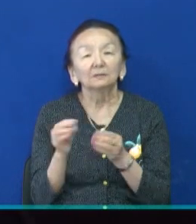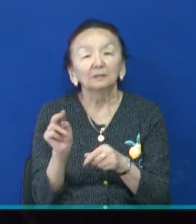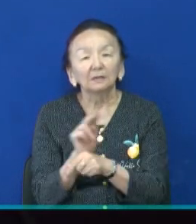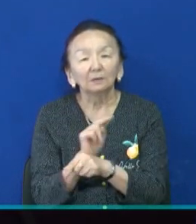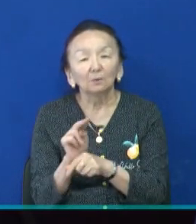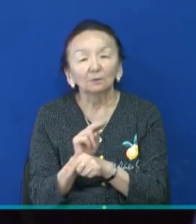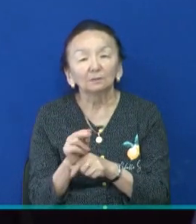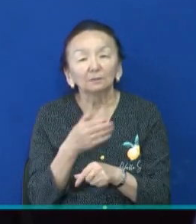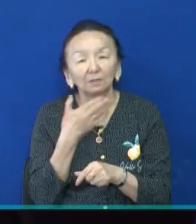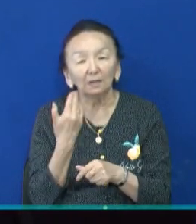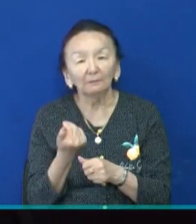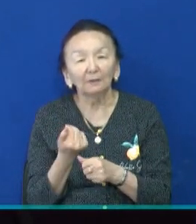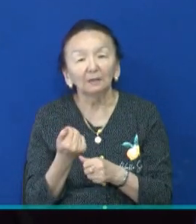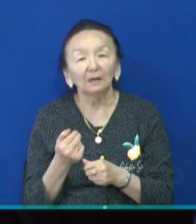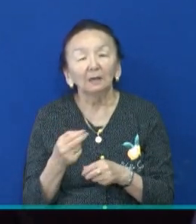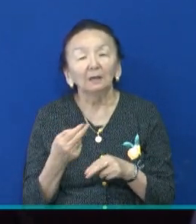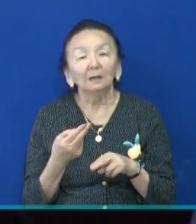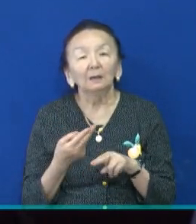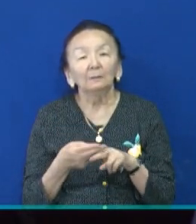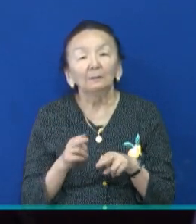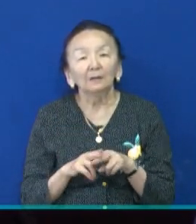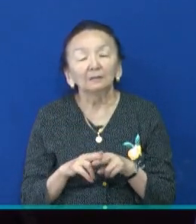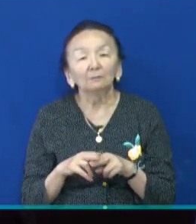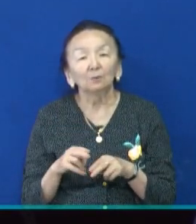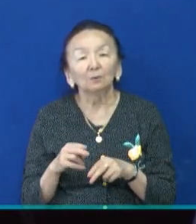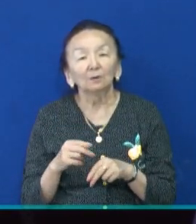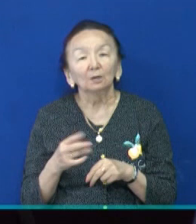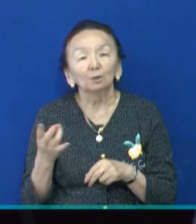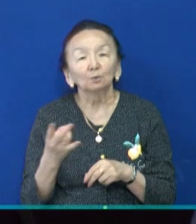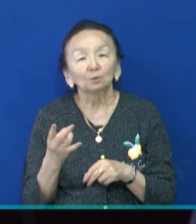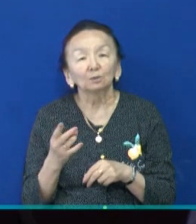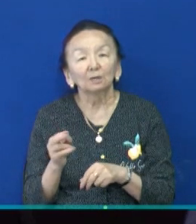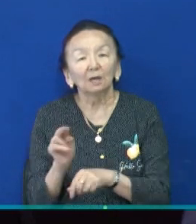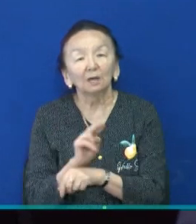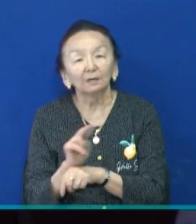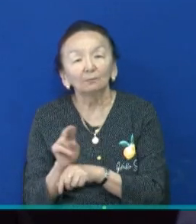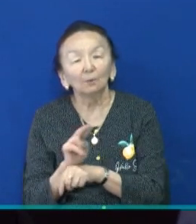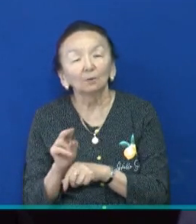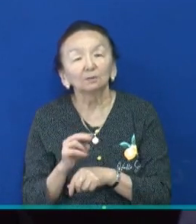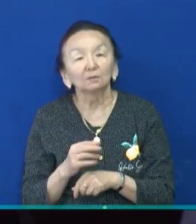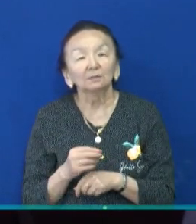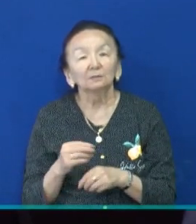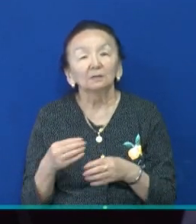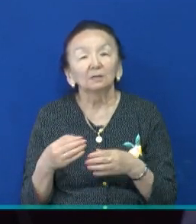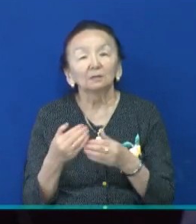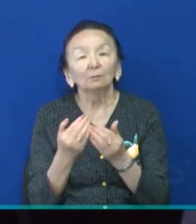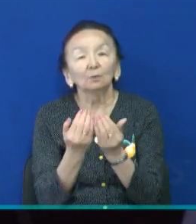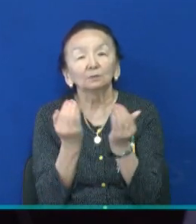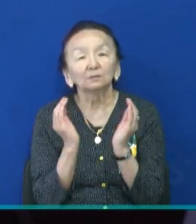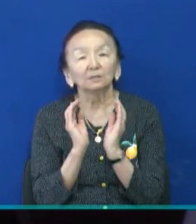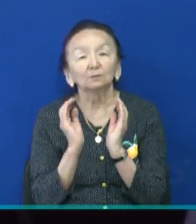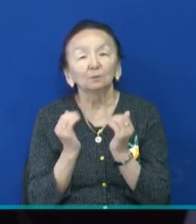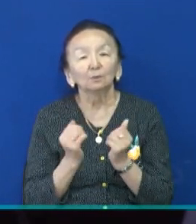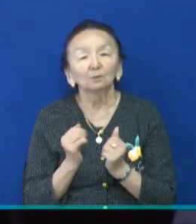көрмеген. 13 жылы 100 жылдыққа бір ремонт істеді. Оның өзінде мен бақылап жүрдім. Ол кезде басқа